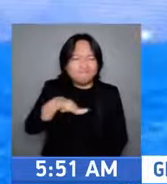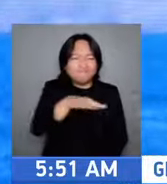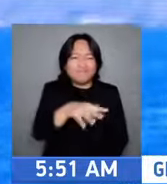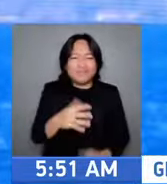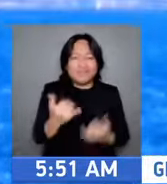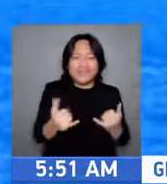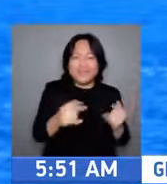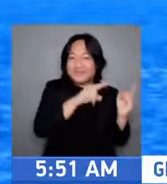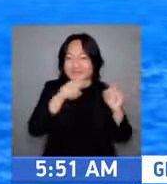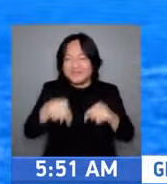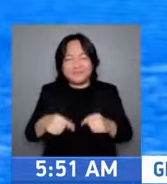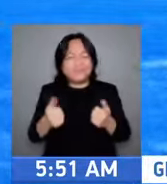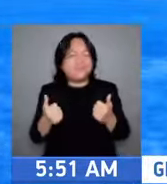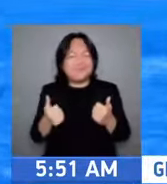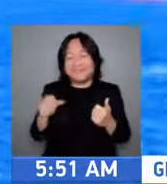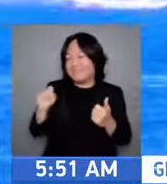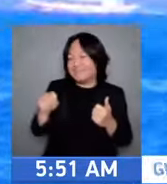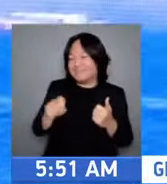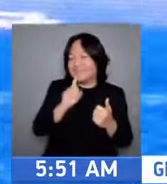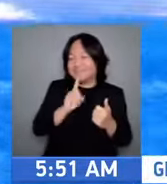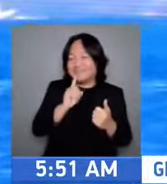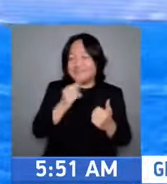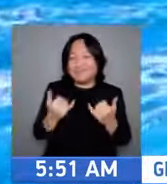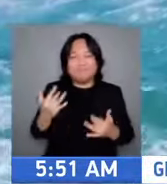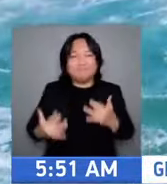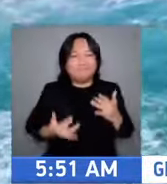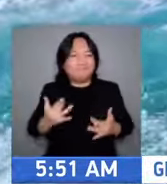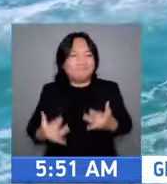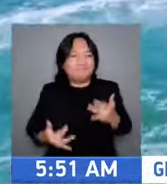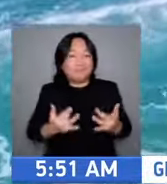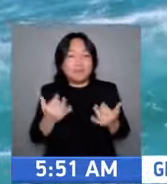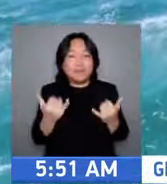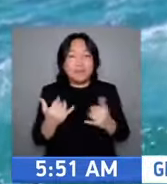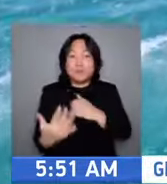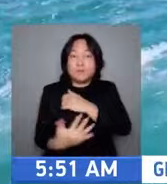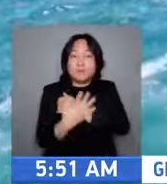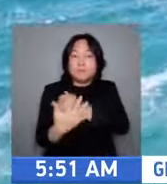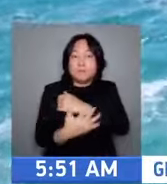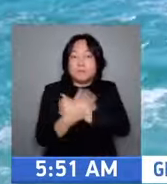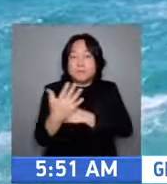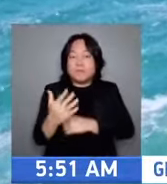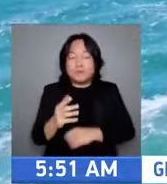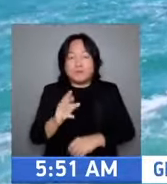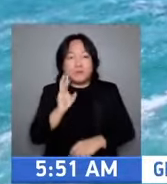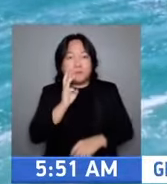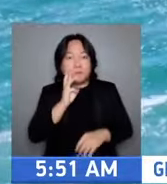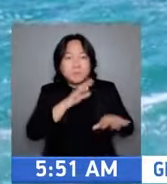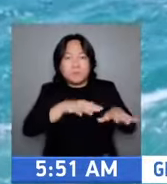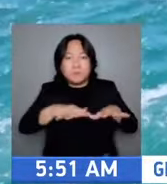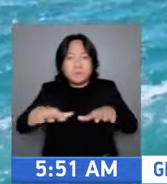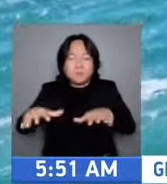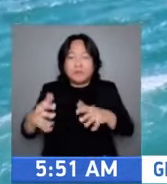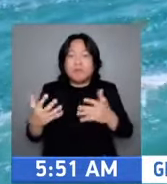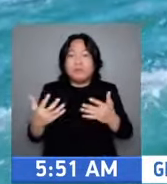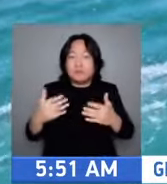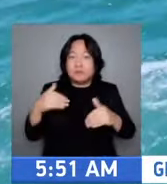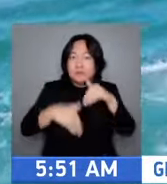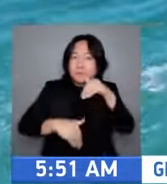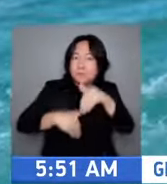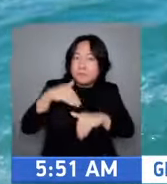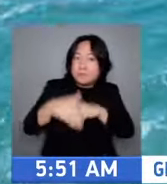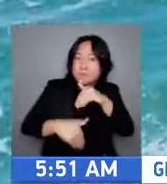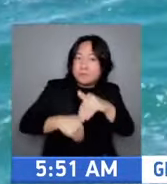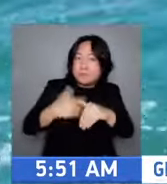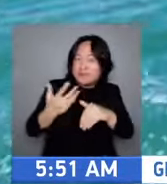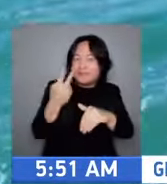kakaiba raw ang trip natin ngayong umaga. Nasa tubig ang destination po natin ngayon. Pero di tayo nagsiswimming. Ay? Lilipad tayo. Ano